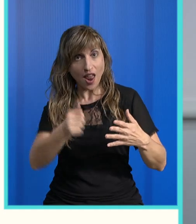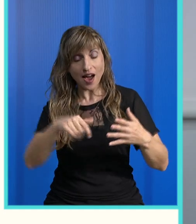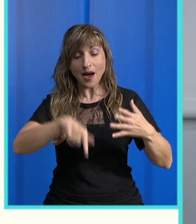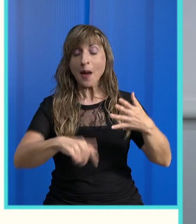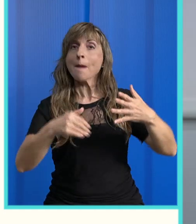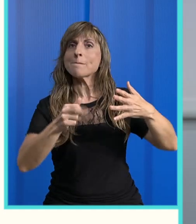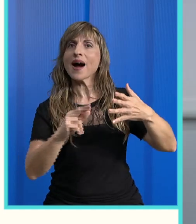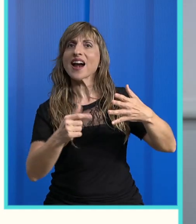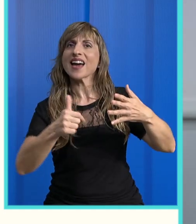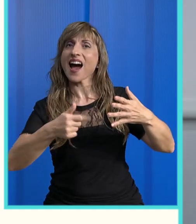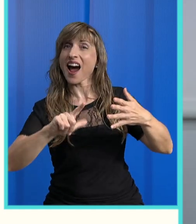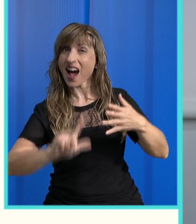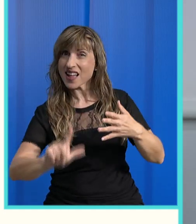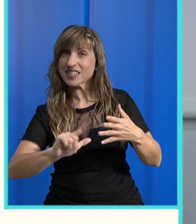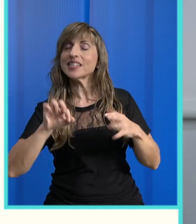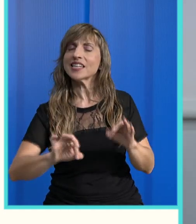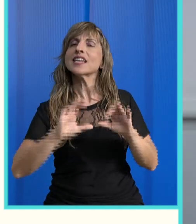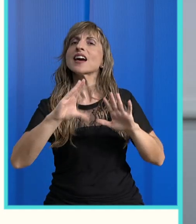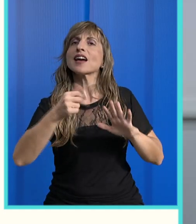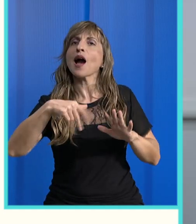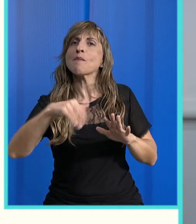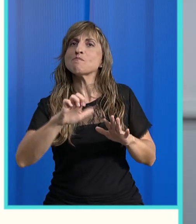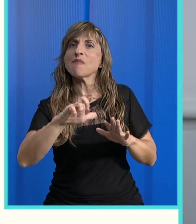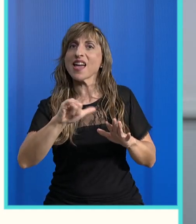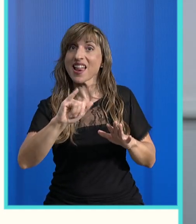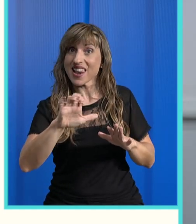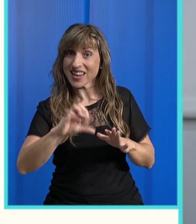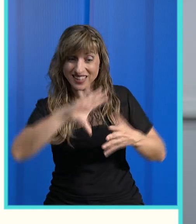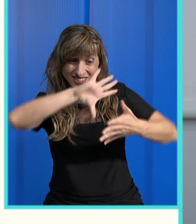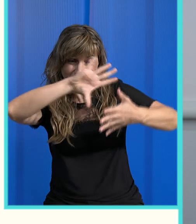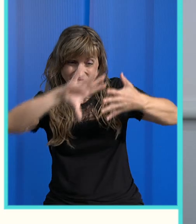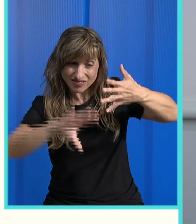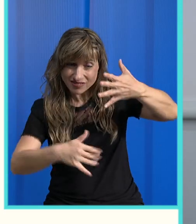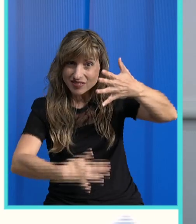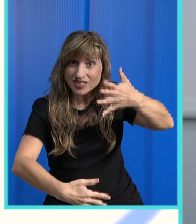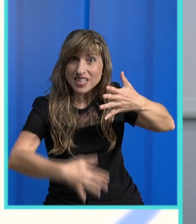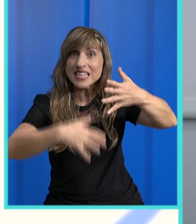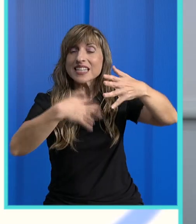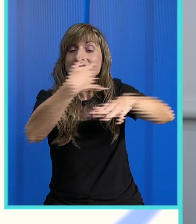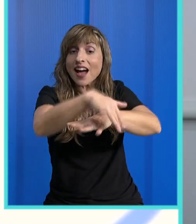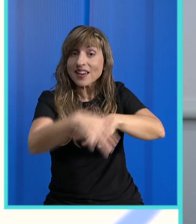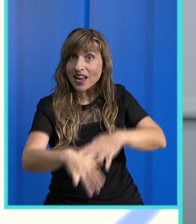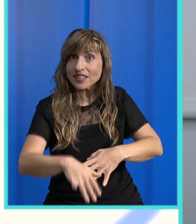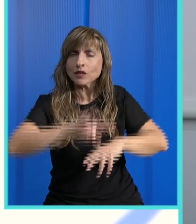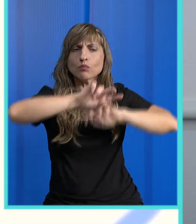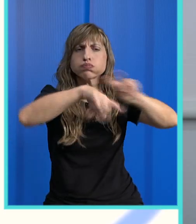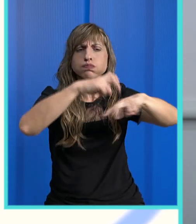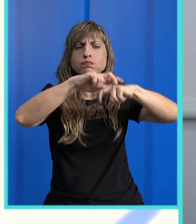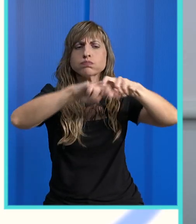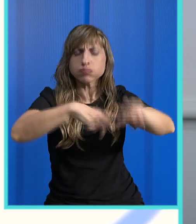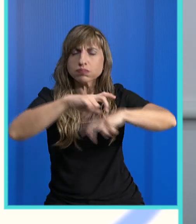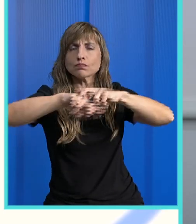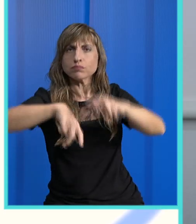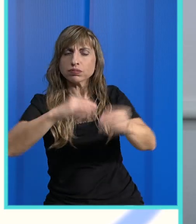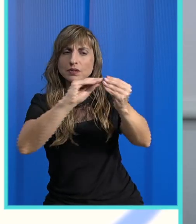carrer Camèlies aquests són alguns dels carrers que veuran millorada la seva composició